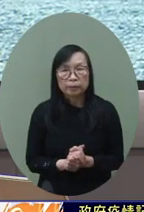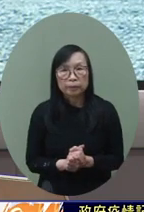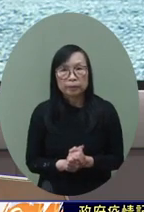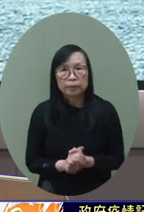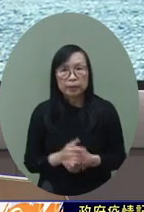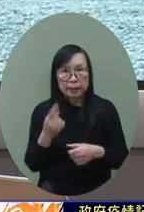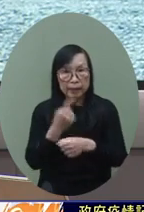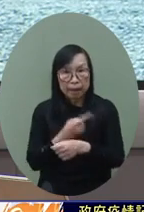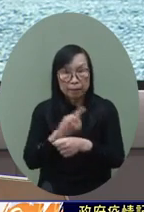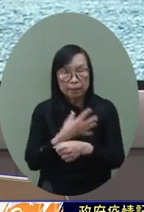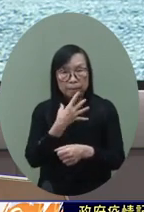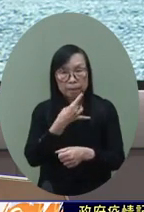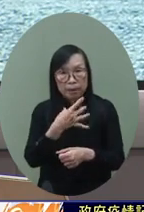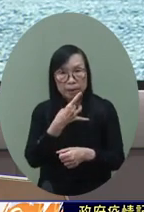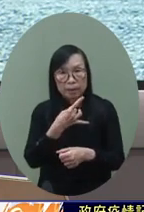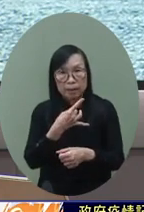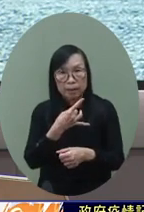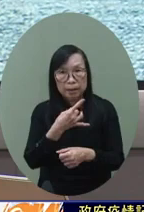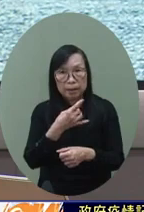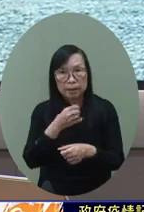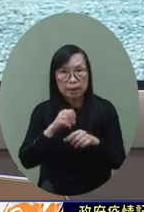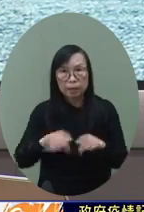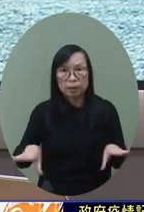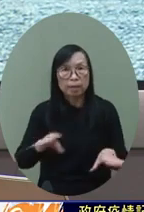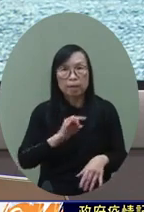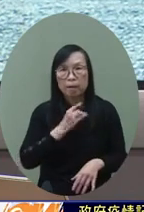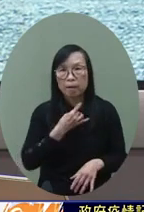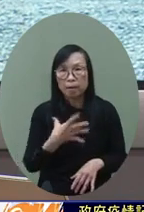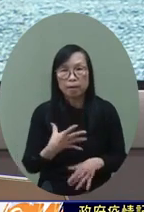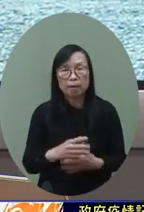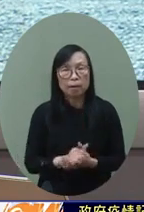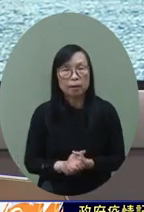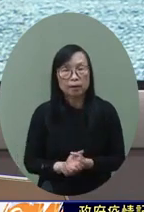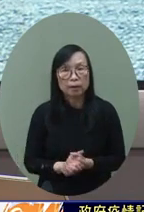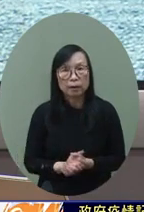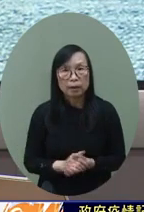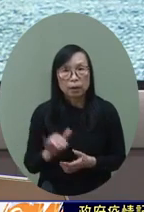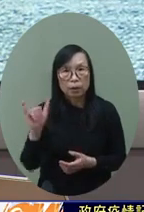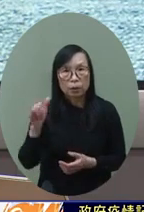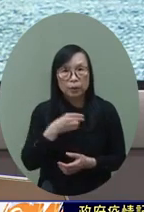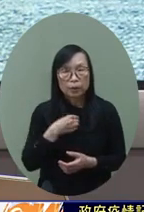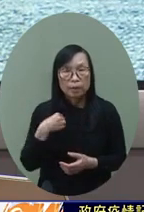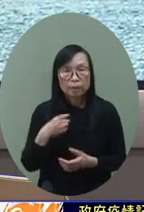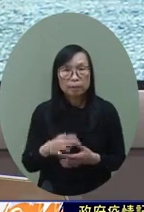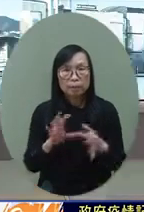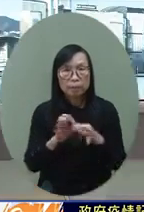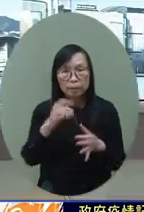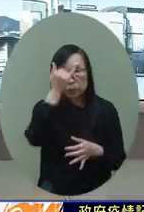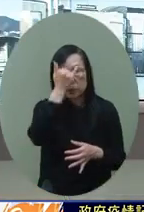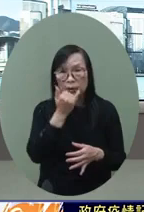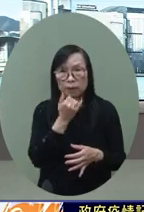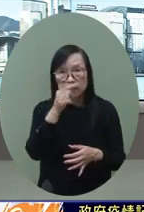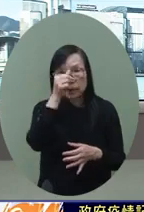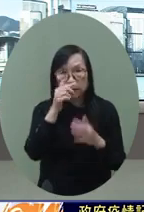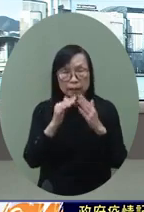我哋暫時未有落實嘅嚇。 正如醫生 係關於馬嘉烈醫院